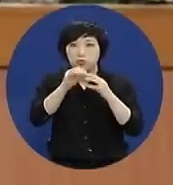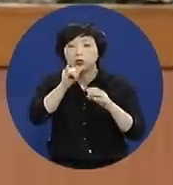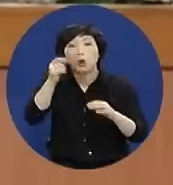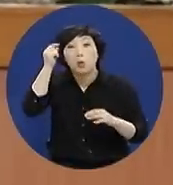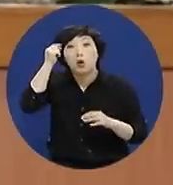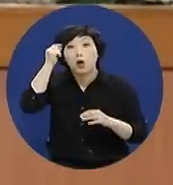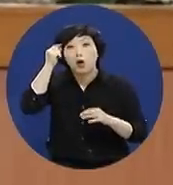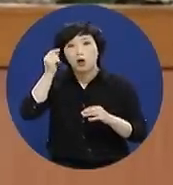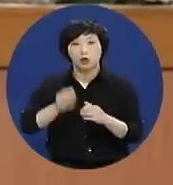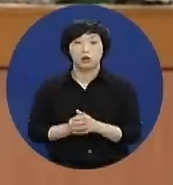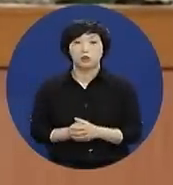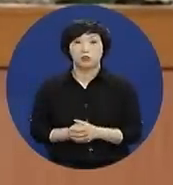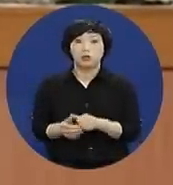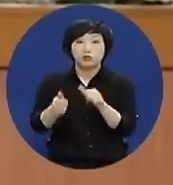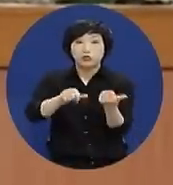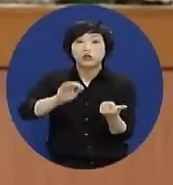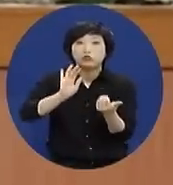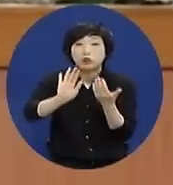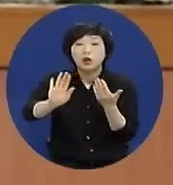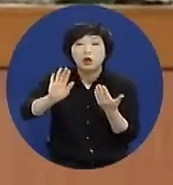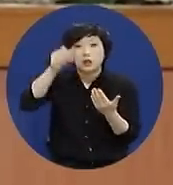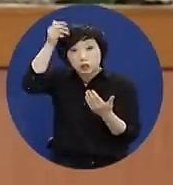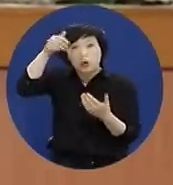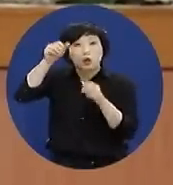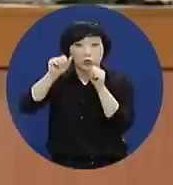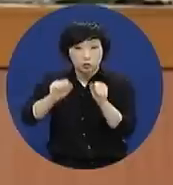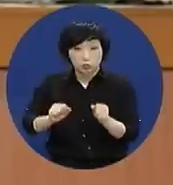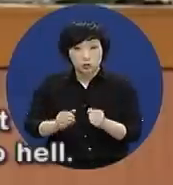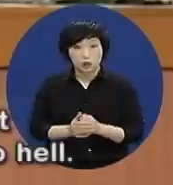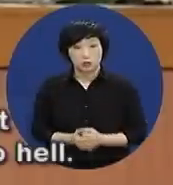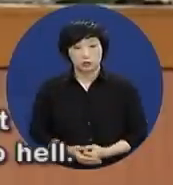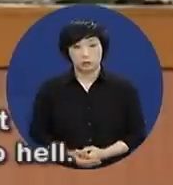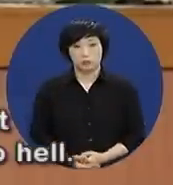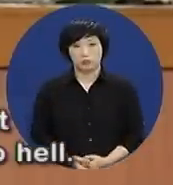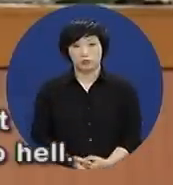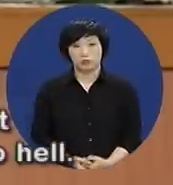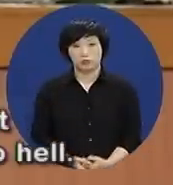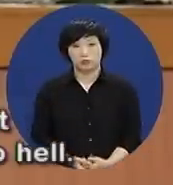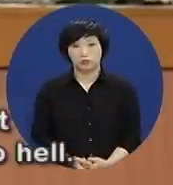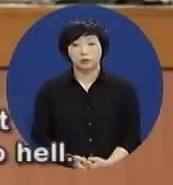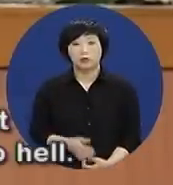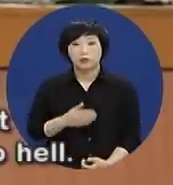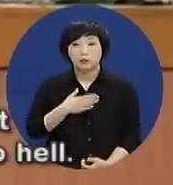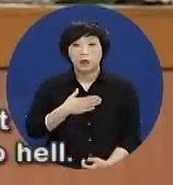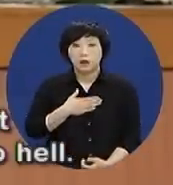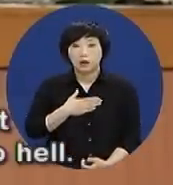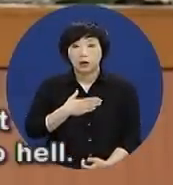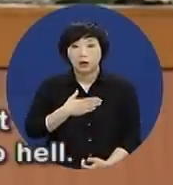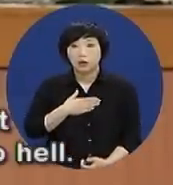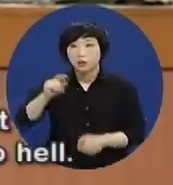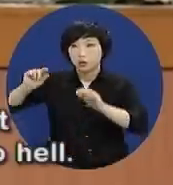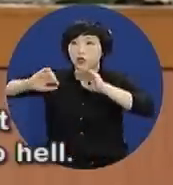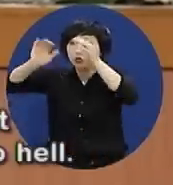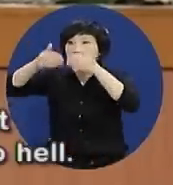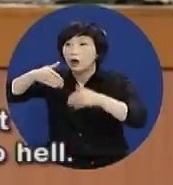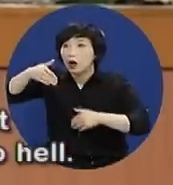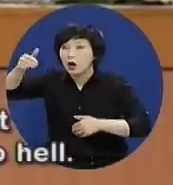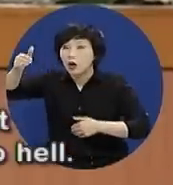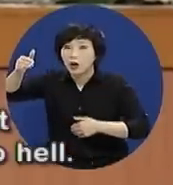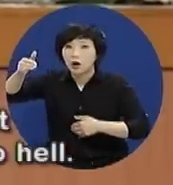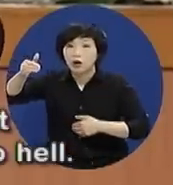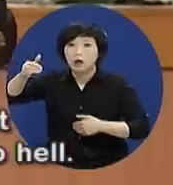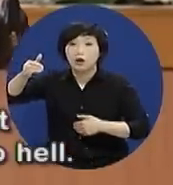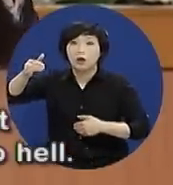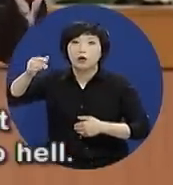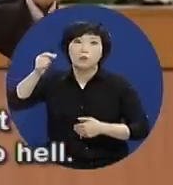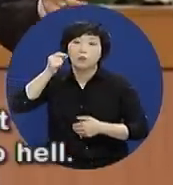は霊的な存在なので私は死んだら天国にく地獄